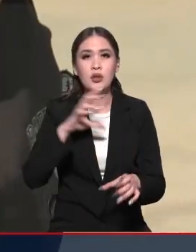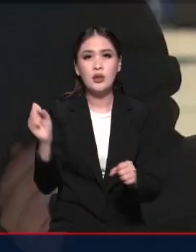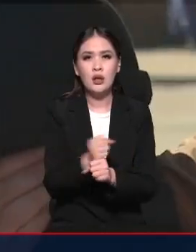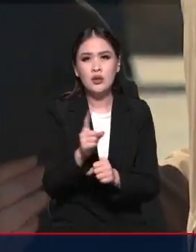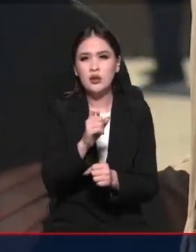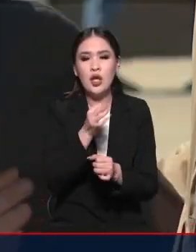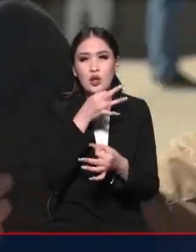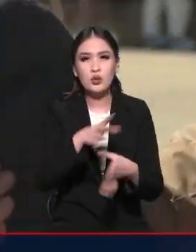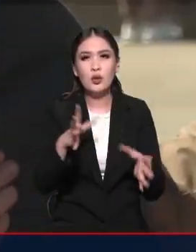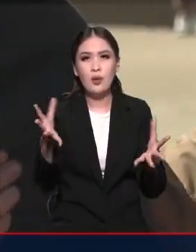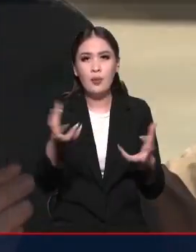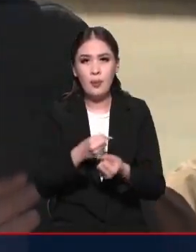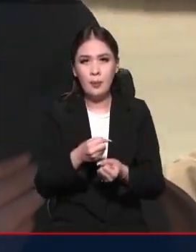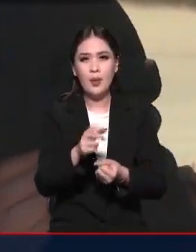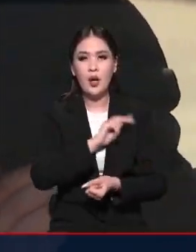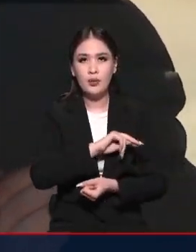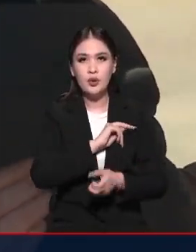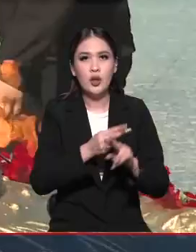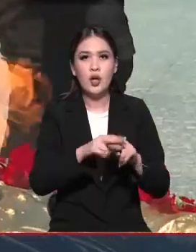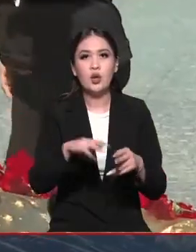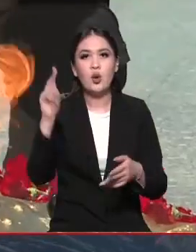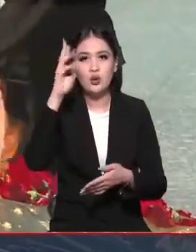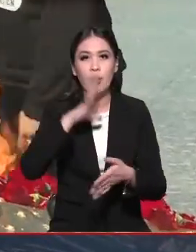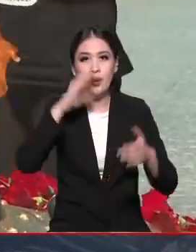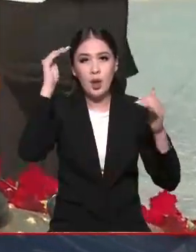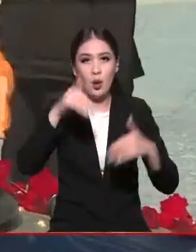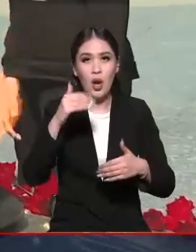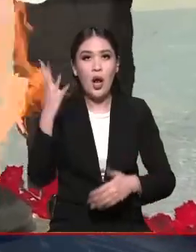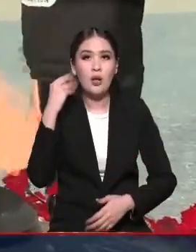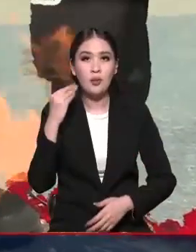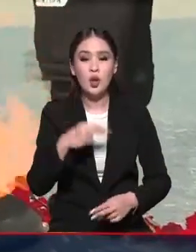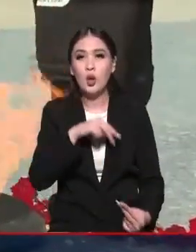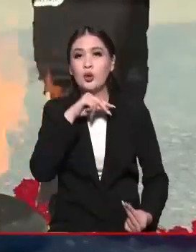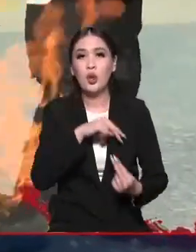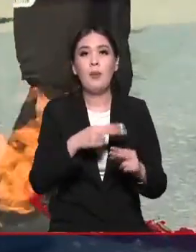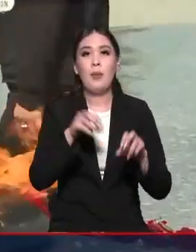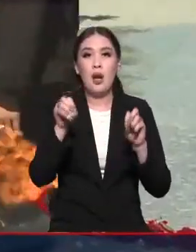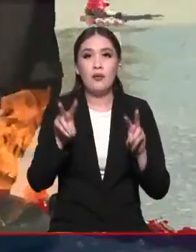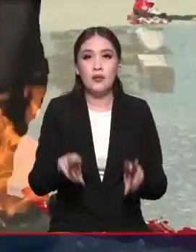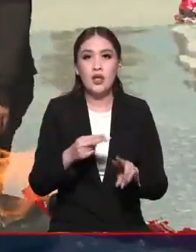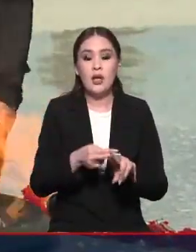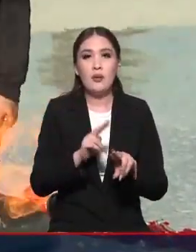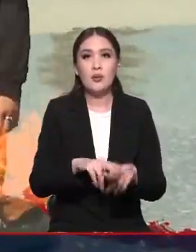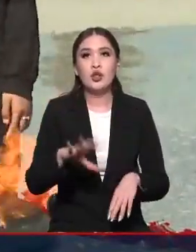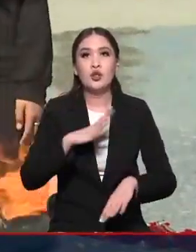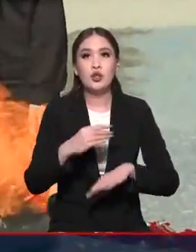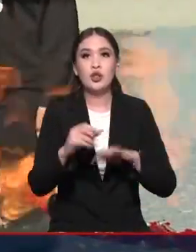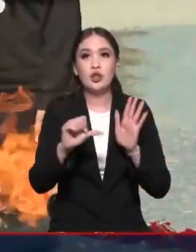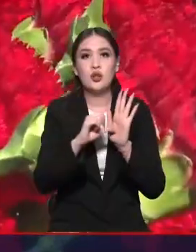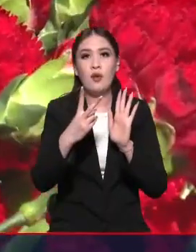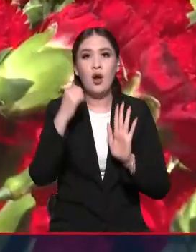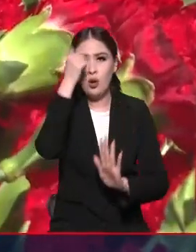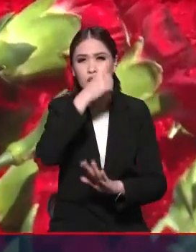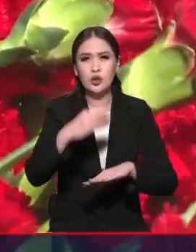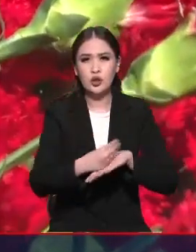любую работу, потом окончил бухгалтерский факультет политехнического колледжа в Алматы, трудился по профессии. Прожил в браке 62